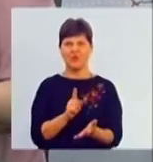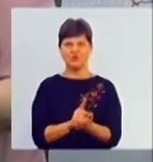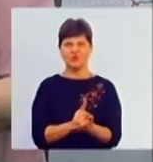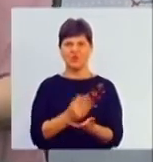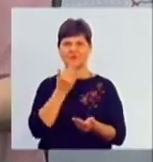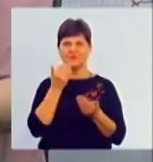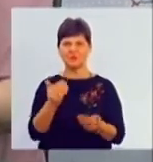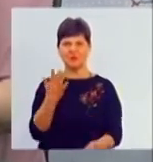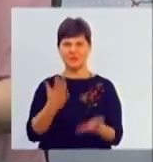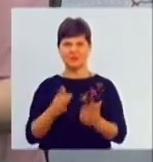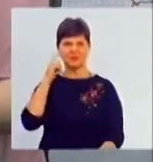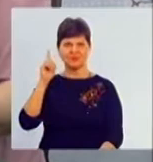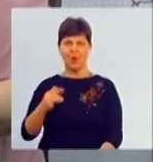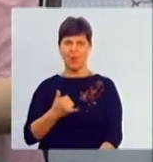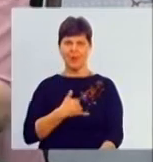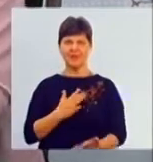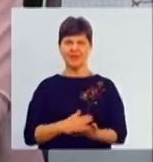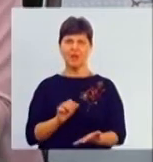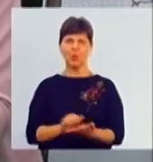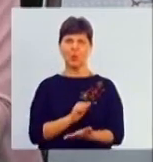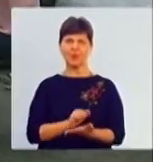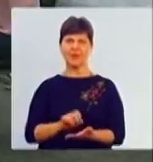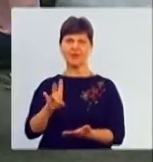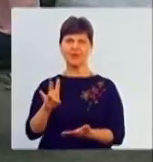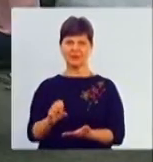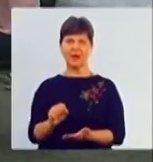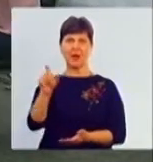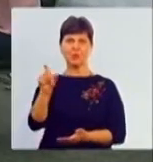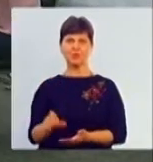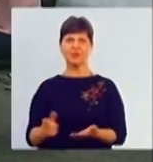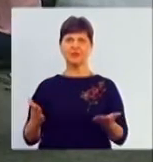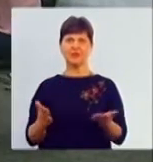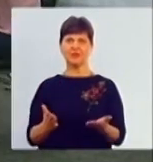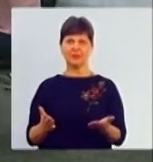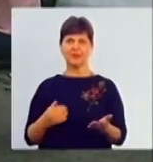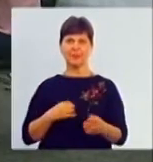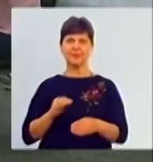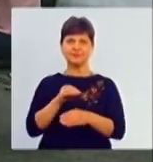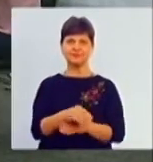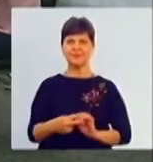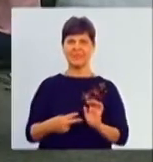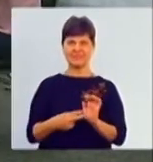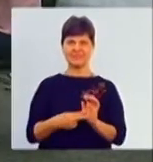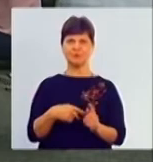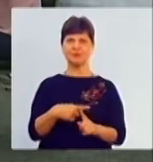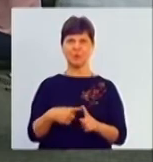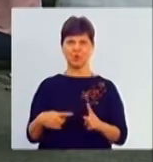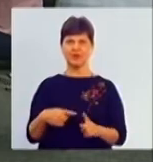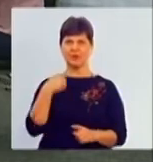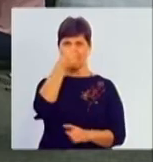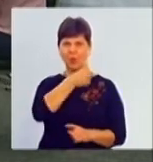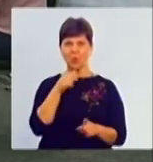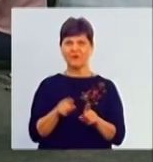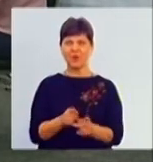мене є зараз документи на людину, яким ми донарахували 7,5 років страхового